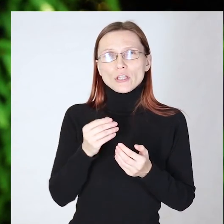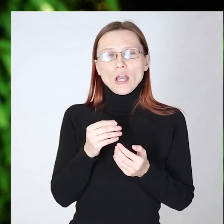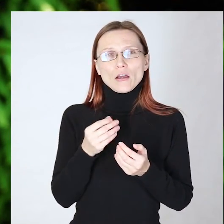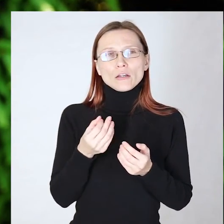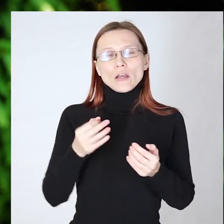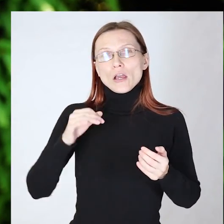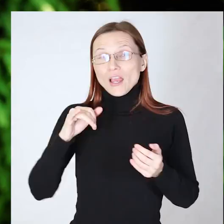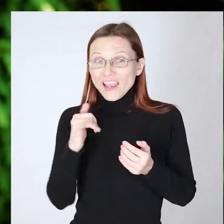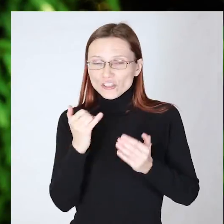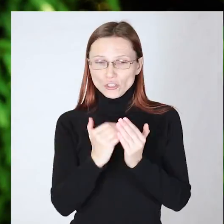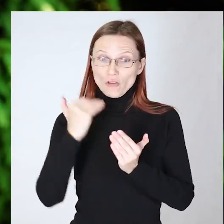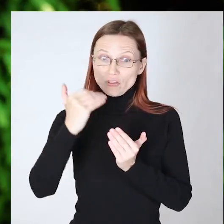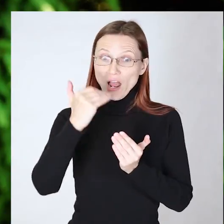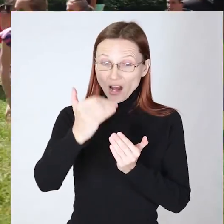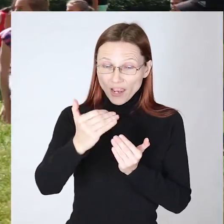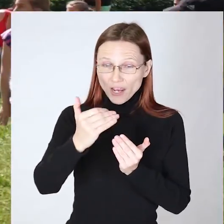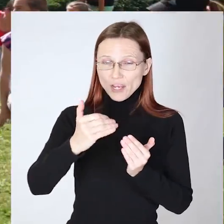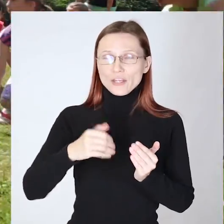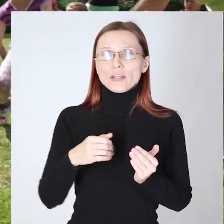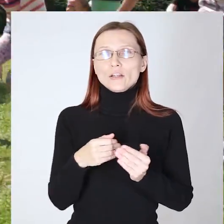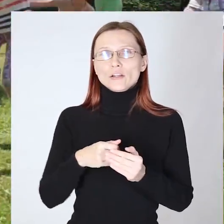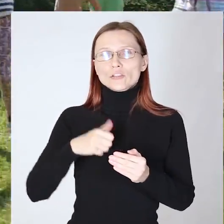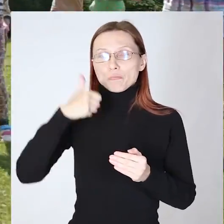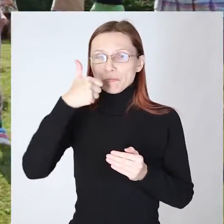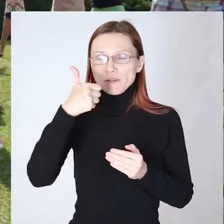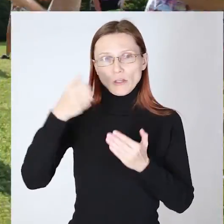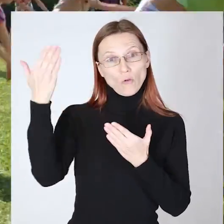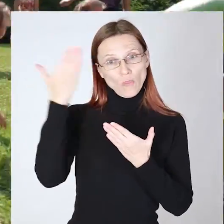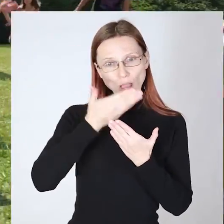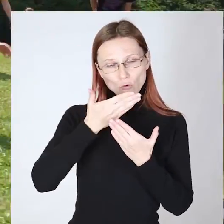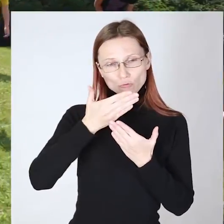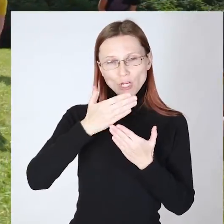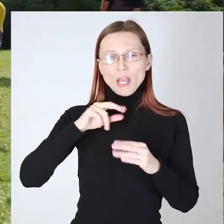ďalej ešte aplikovať ten tanec, naučia sa ho tancovať,